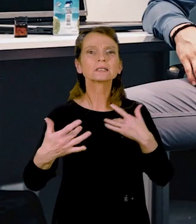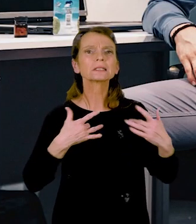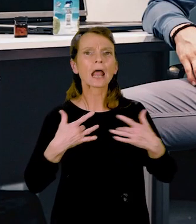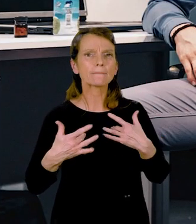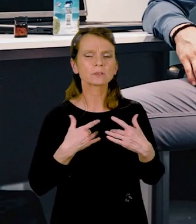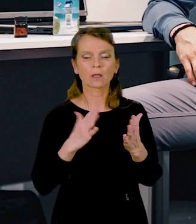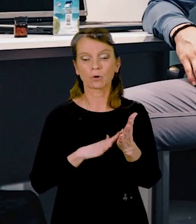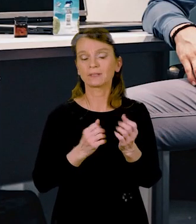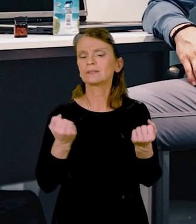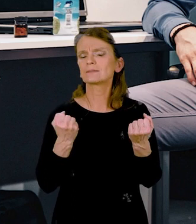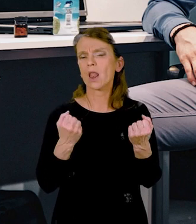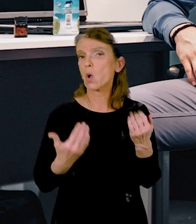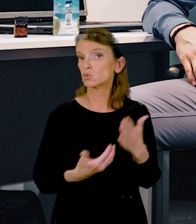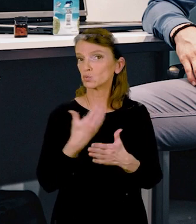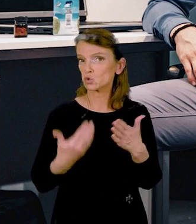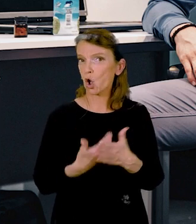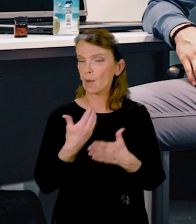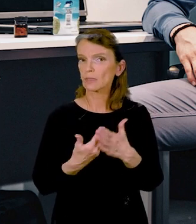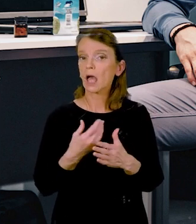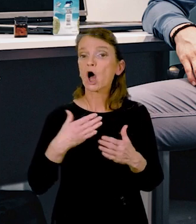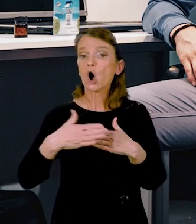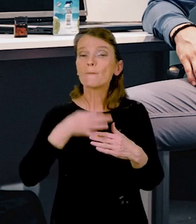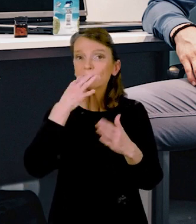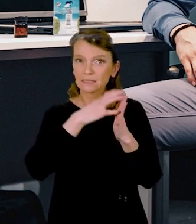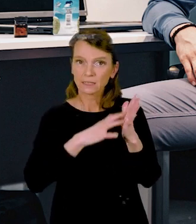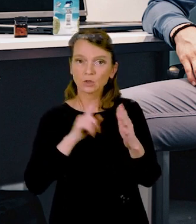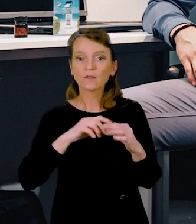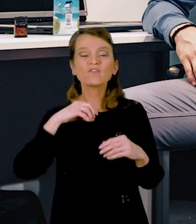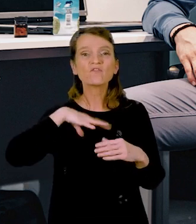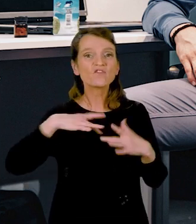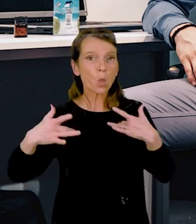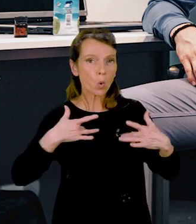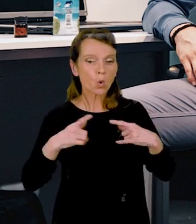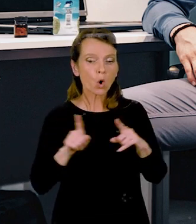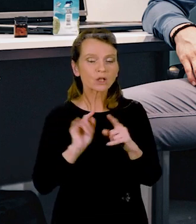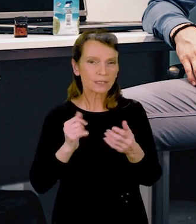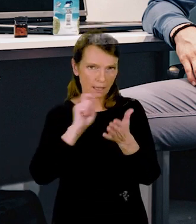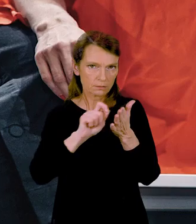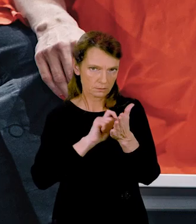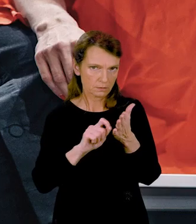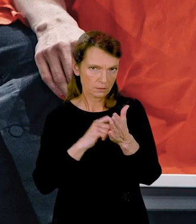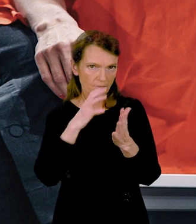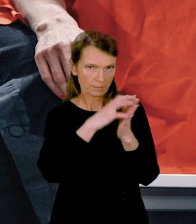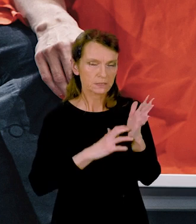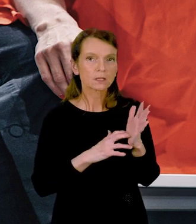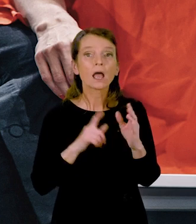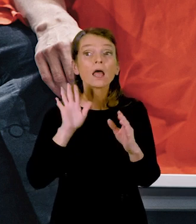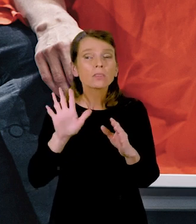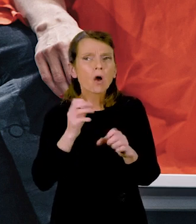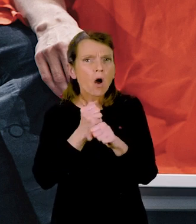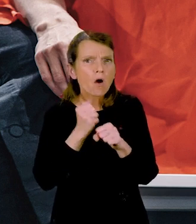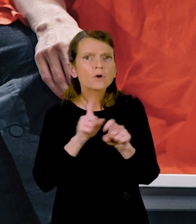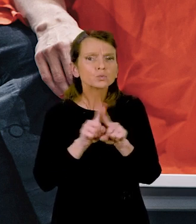torej izrazito sodobna. Ob besedilu in vlogi, kakor je zamišljena v besedilu, svoje početje